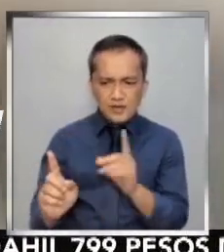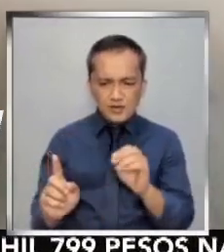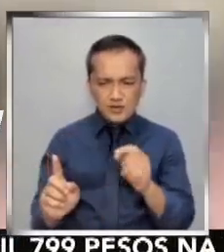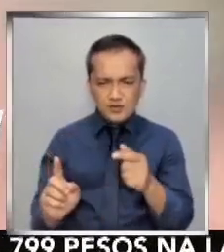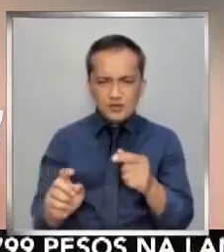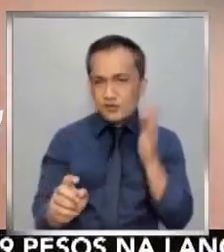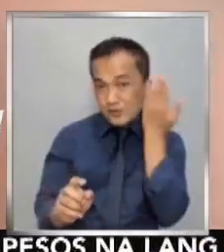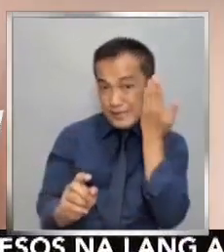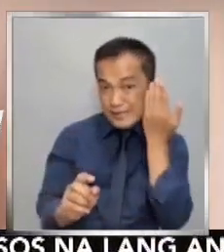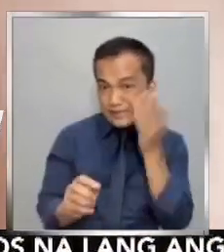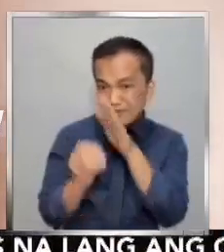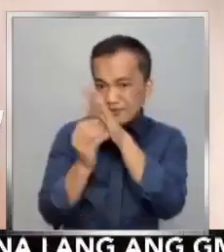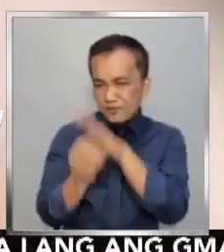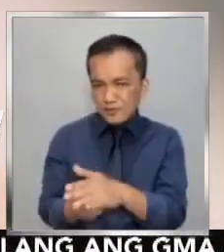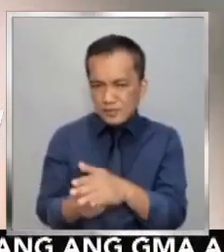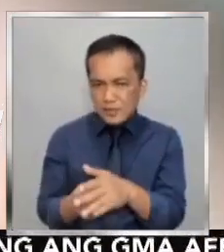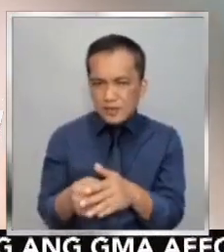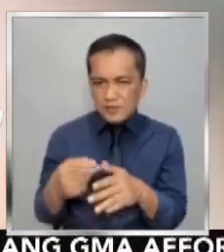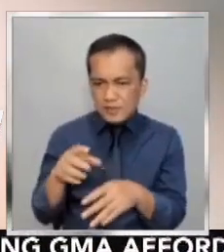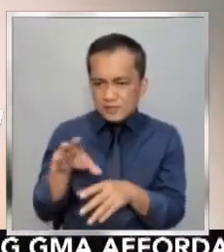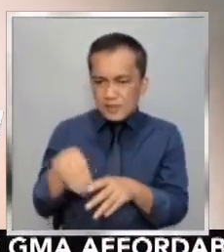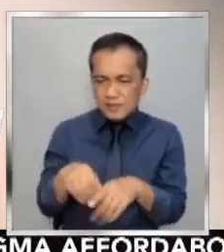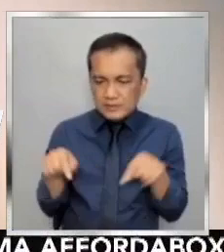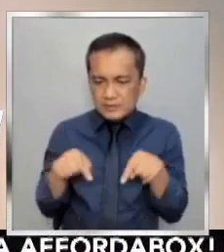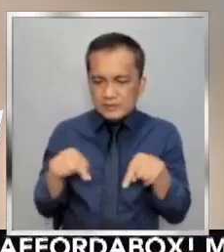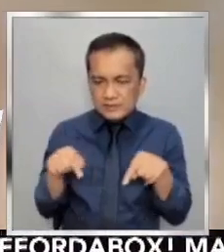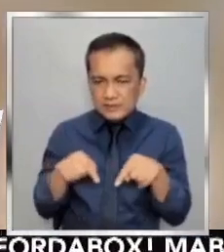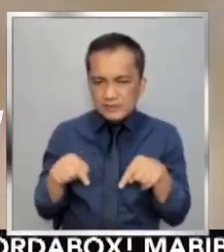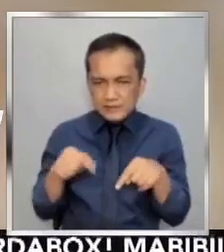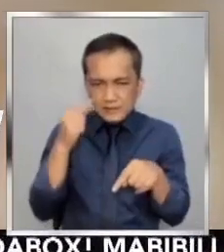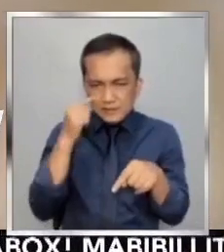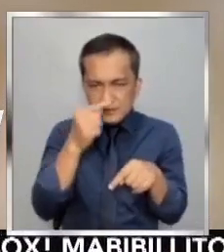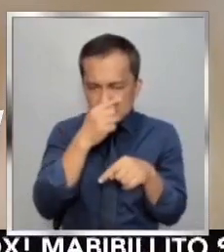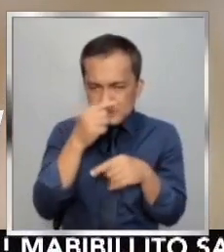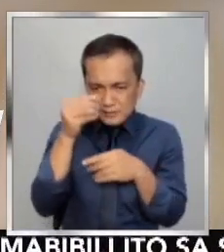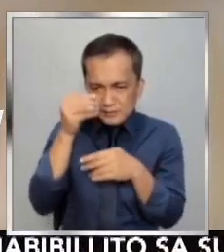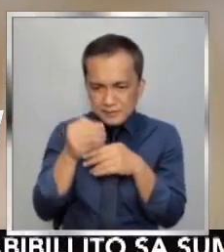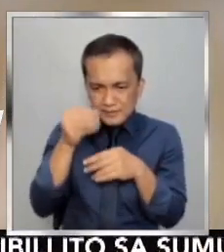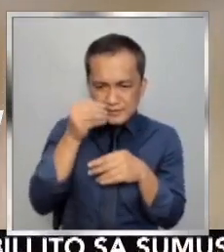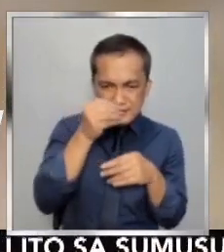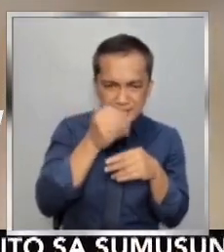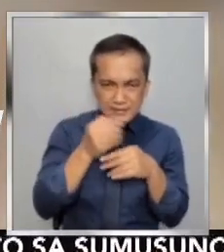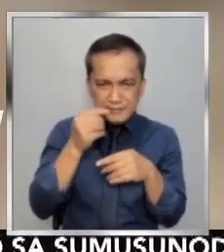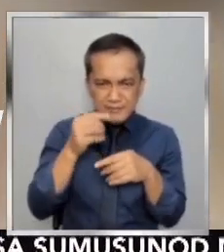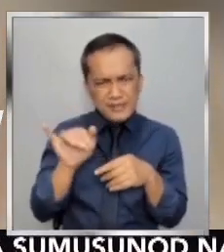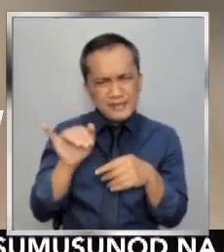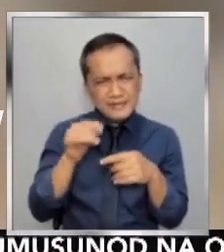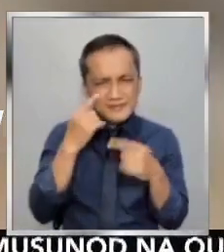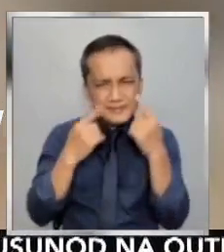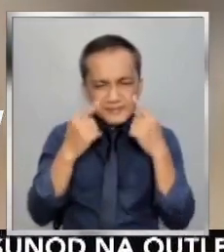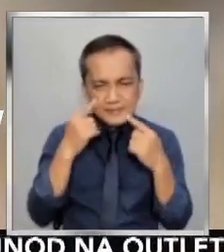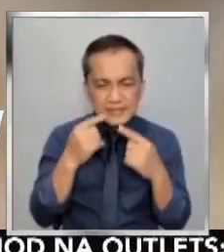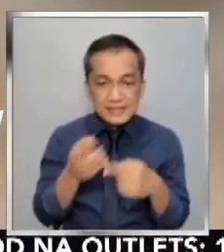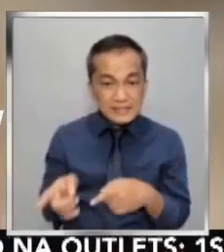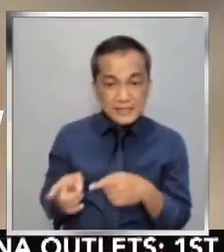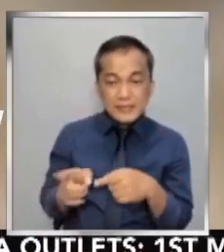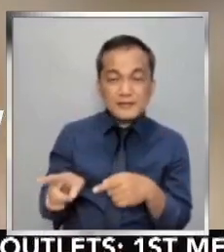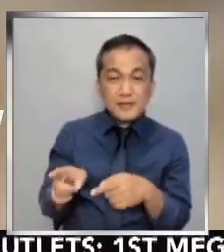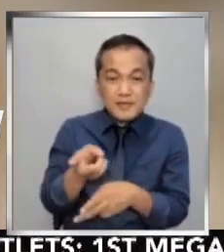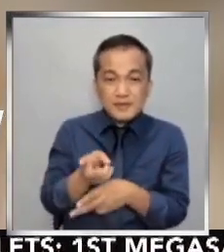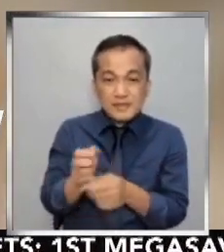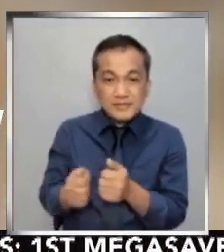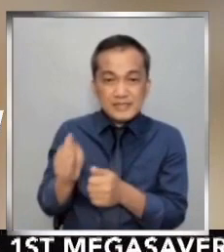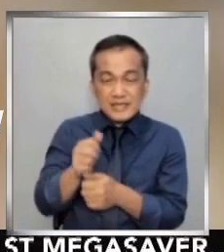pang nginig habang papikit-pikit na tila umiiyak. Ayon sa fur mom niyang si Kai, 1 year na